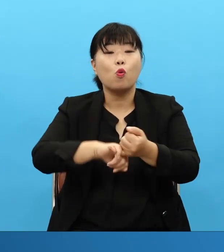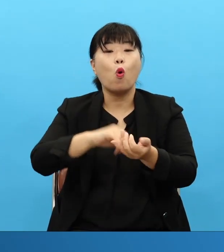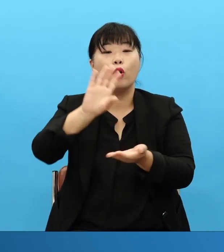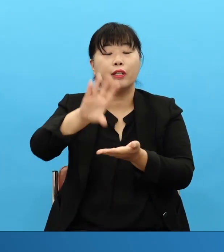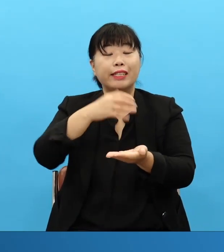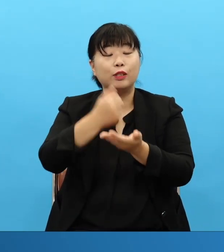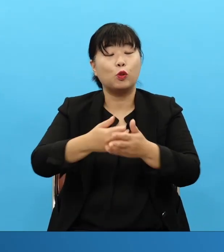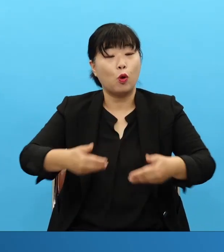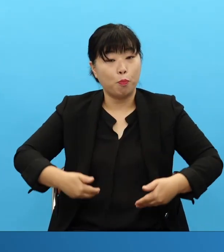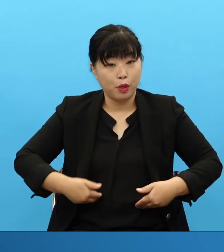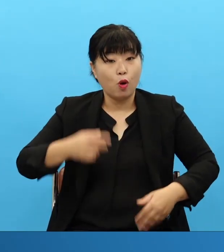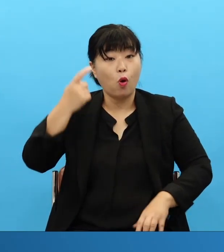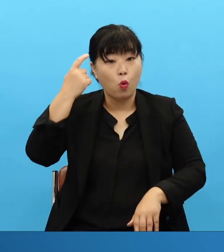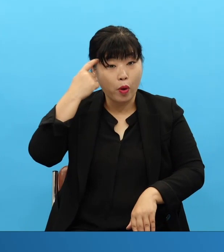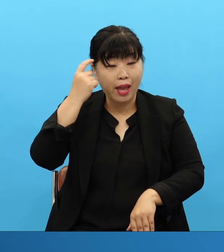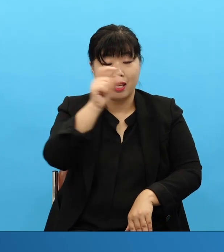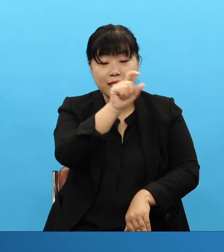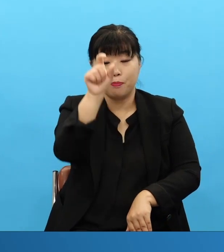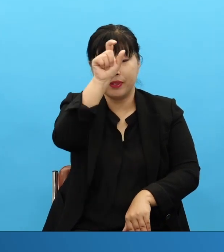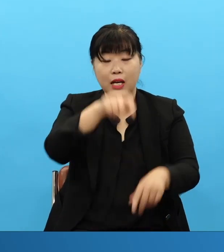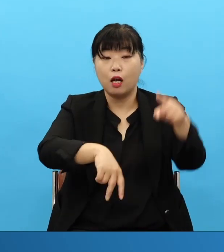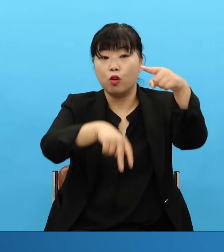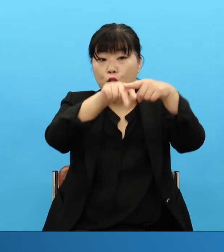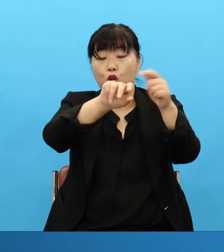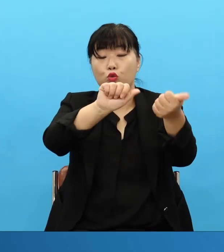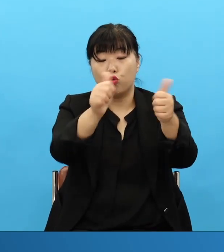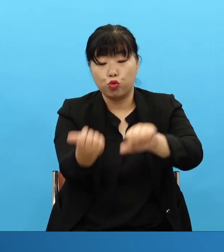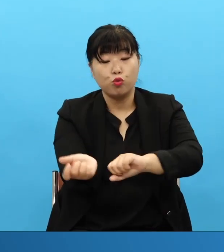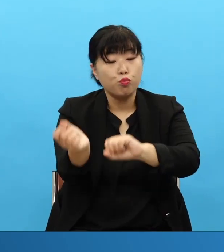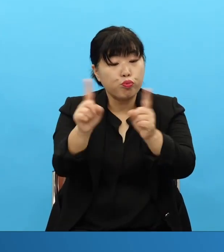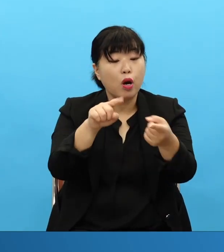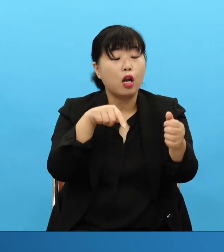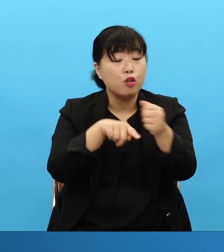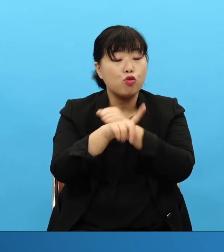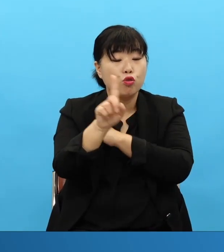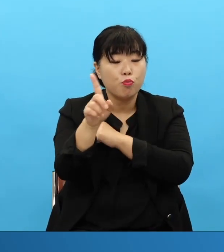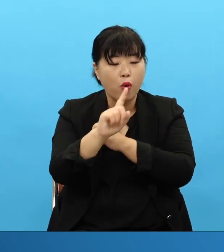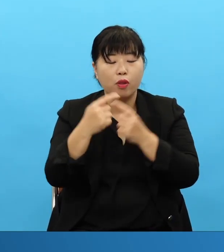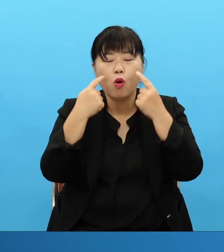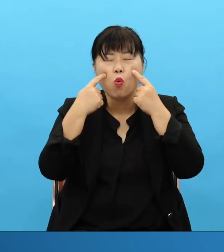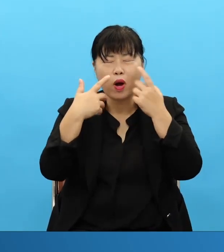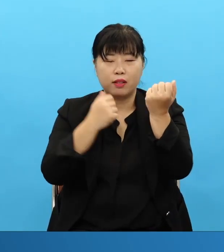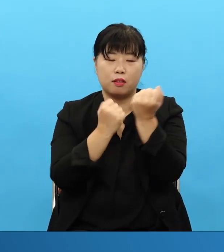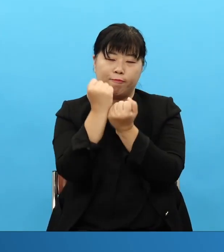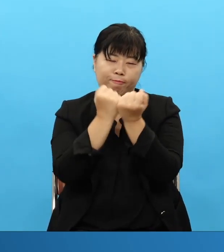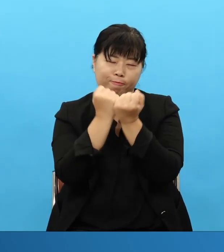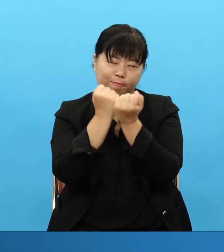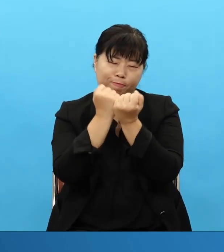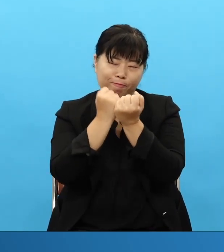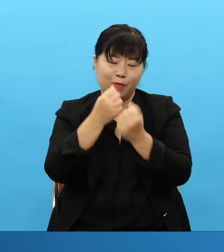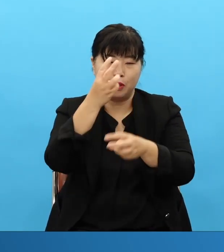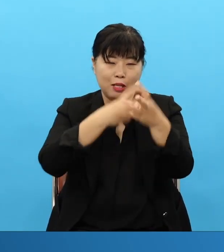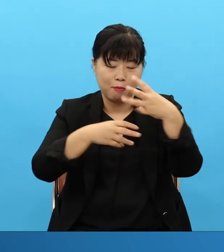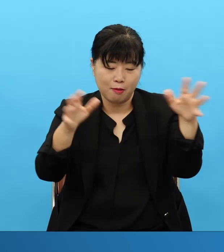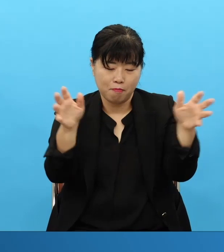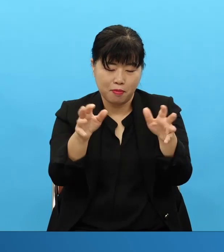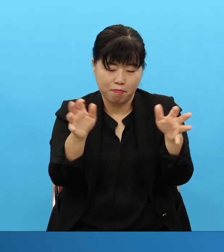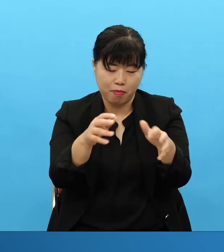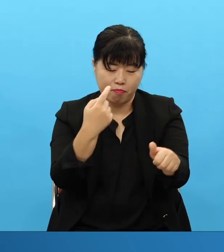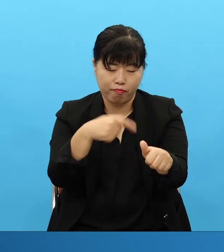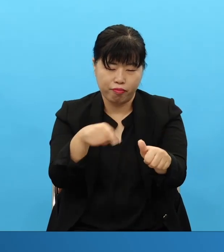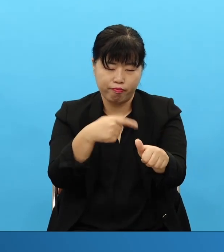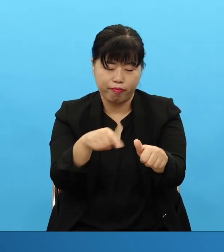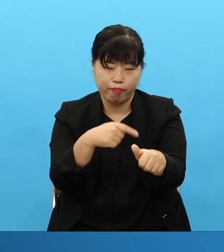죽어야 되느냐? and why he must 왜 die on the 부활해야 cross, 되느냐? and why he must 그거 가르친 resurrect. 거예요. They taught them that. 여기서는 뭡니까? And what did they teach in chapter